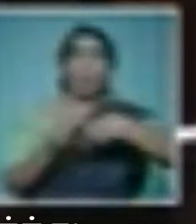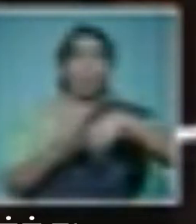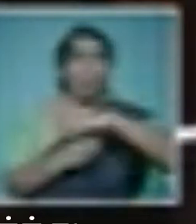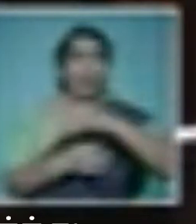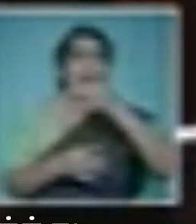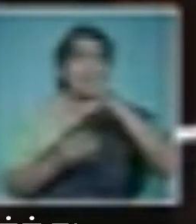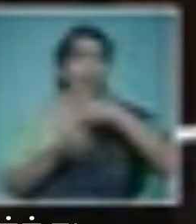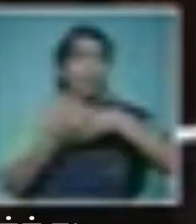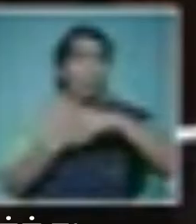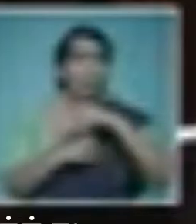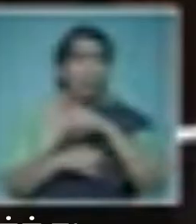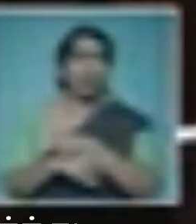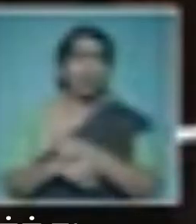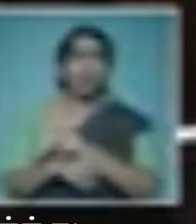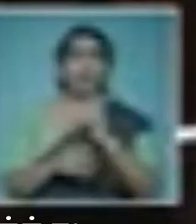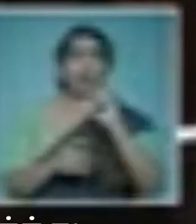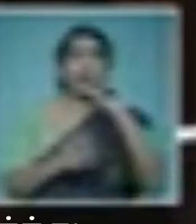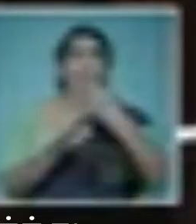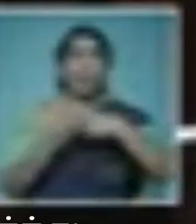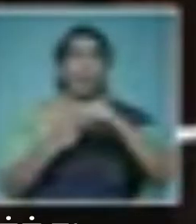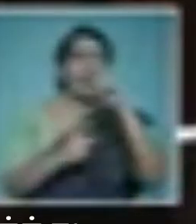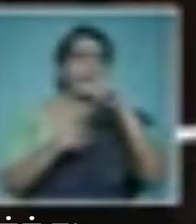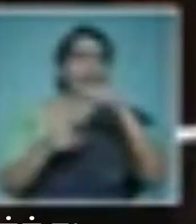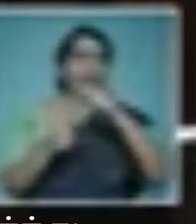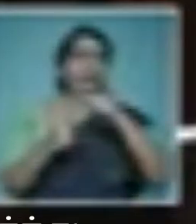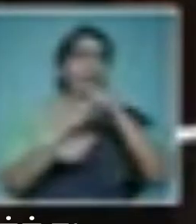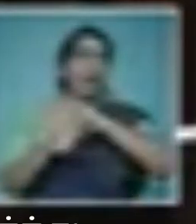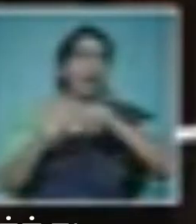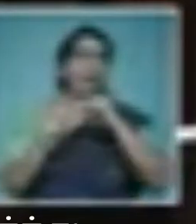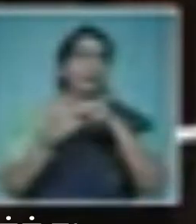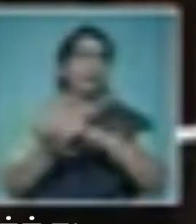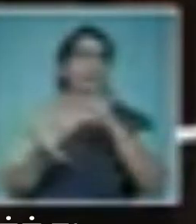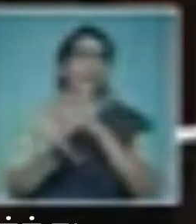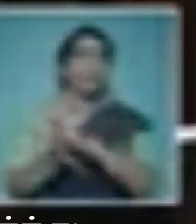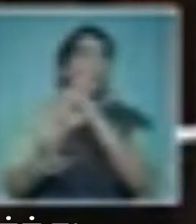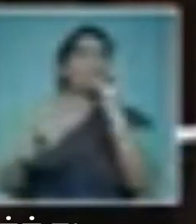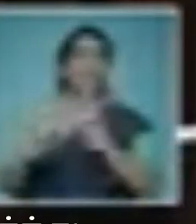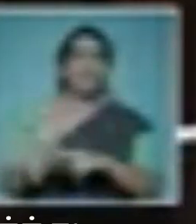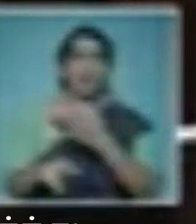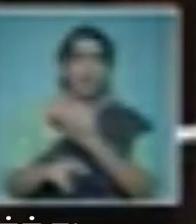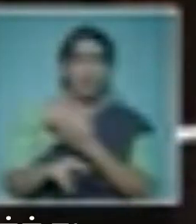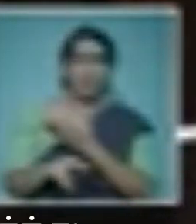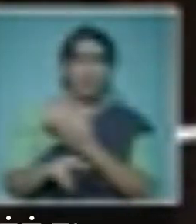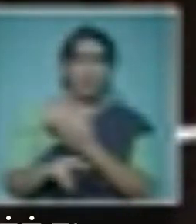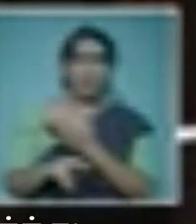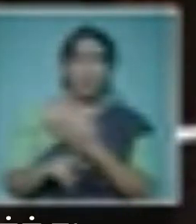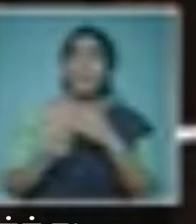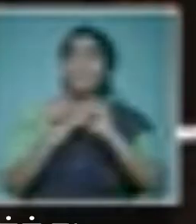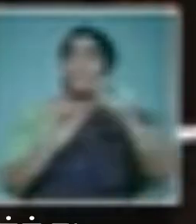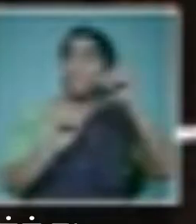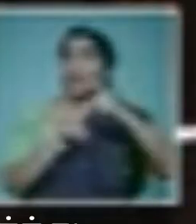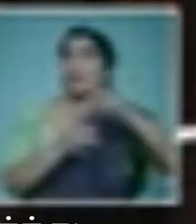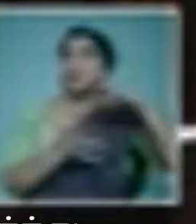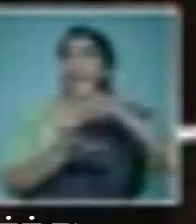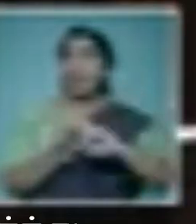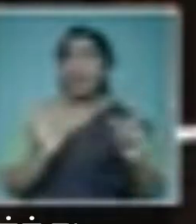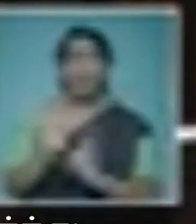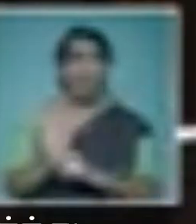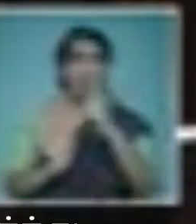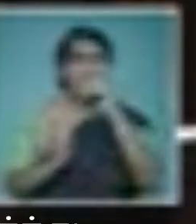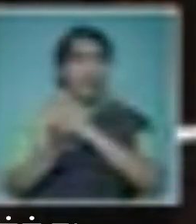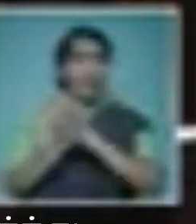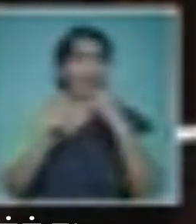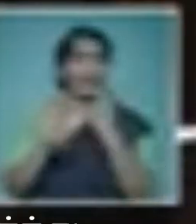රසායන පොහොර වෙනුවට මේ ඕර්ගැනික් පොහොර දෙන එක කම්පැනි රිස්ක කරලා තියෙන්නේ මෙයාගේ හිතවතෙක් තමයි කරන්නේ මඩකලපෝ දිස්ත්‍රික්කයේ ලක්ෂයක් තියෙනවා